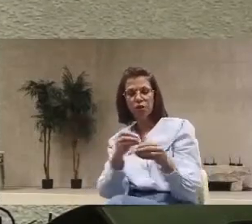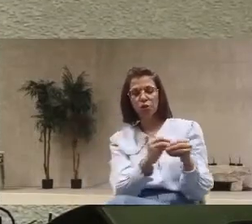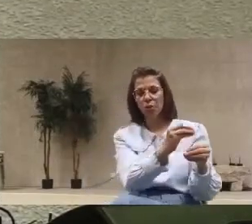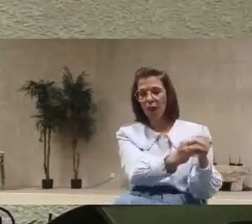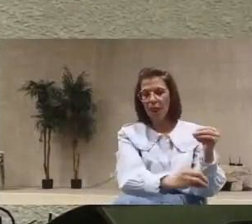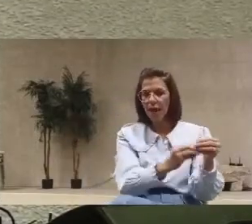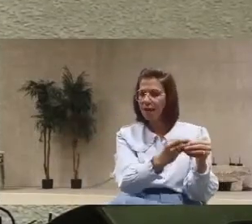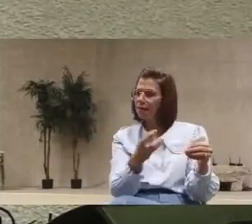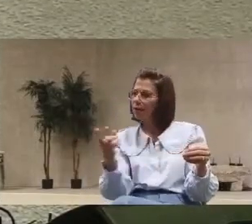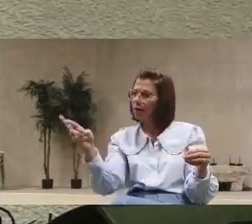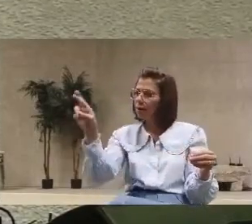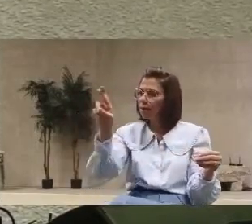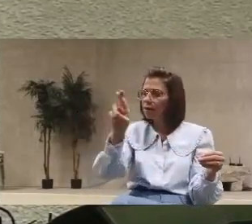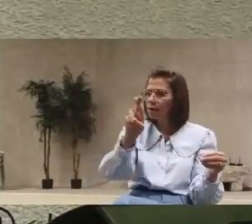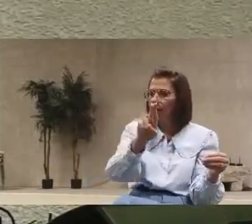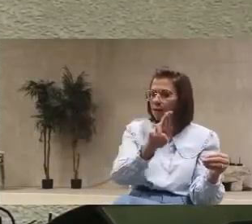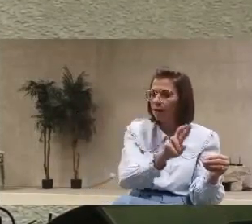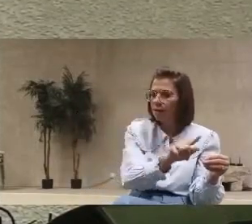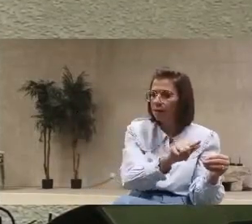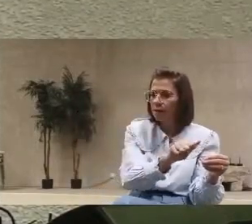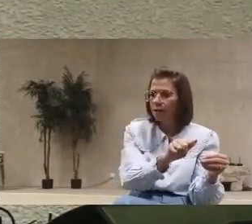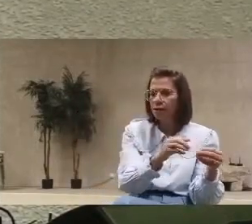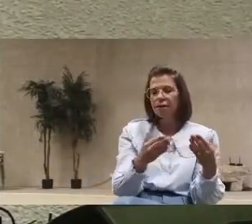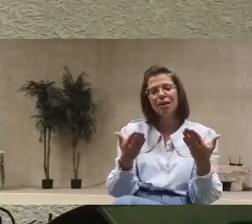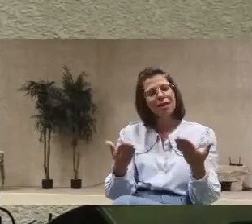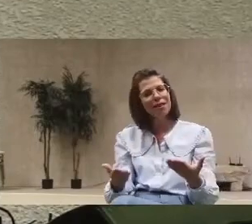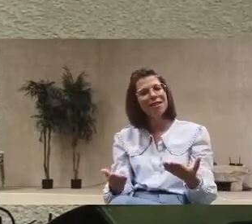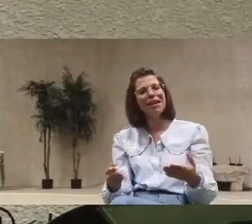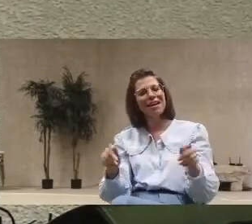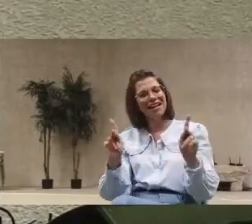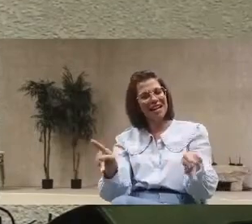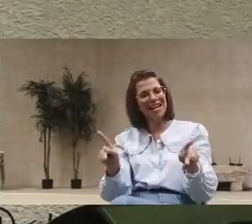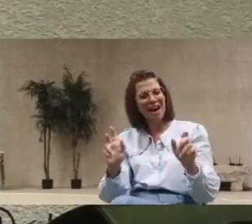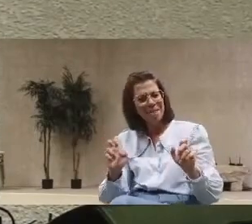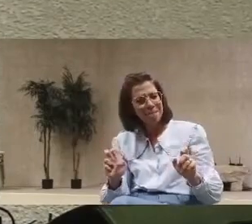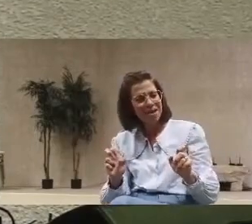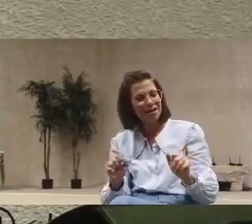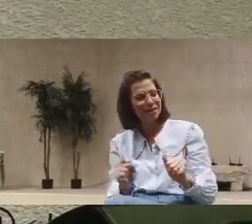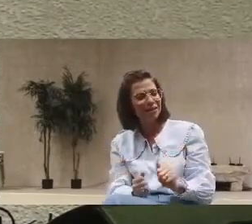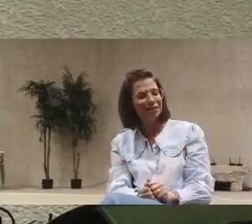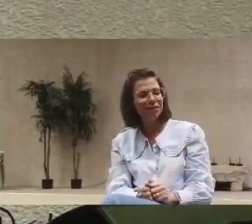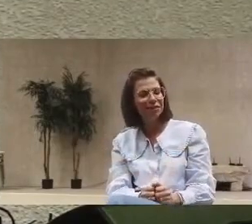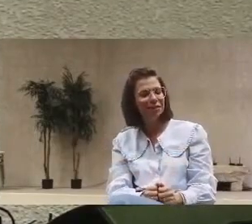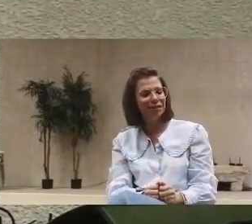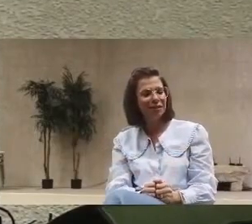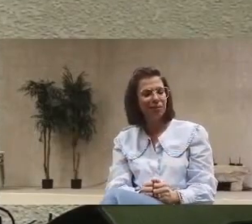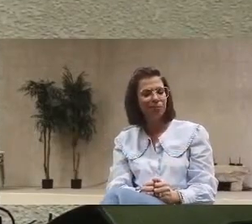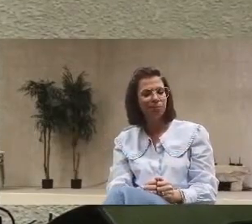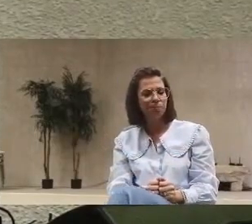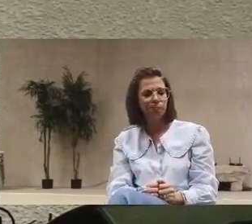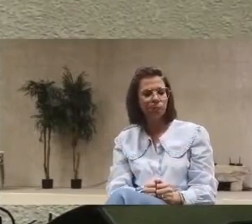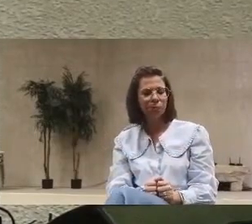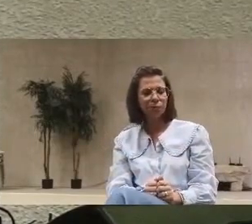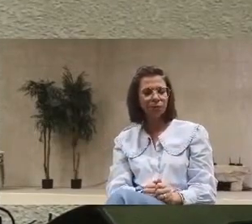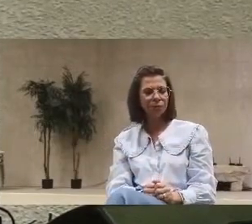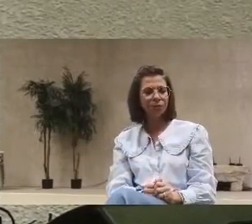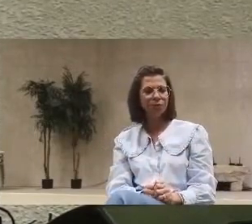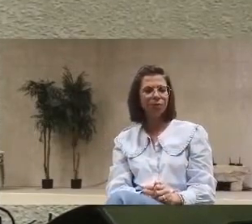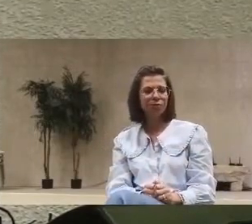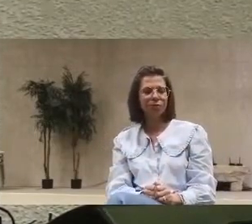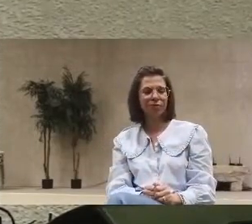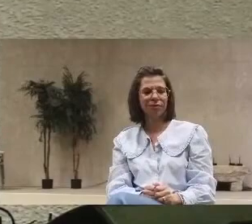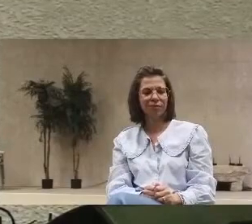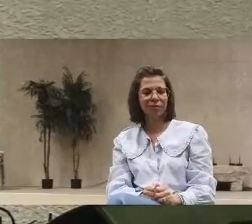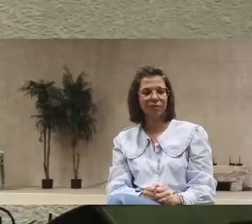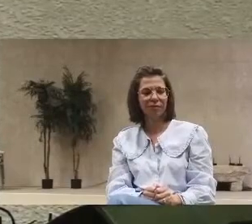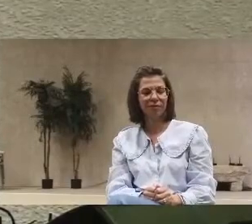ça sera la paix. Pourquoi l'abîme dit, dans Ésaïe 32, verset 17, « L'œuvre